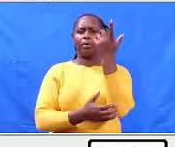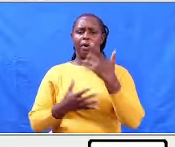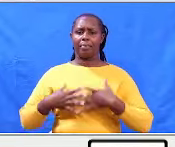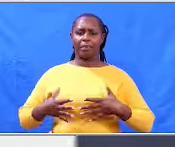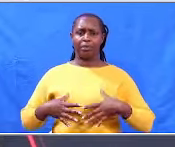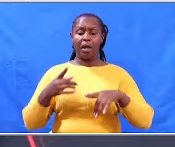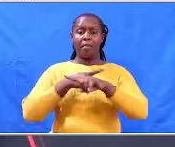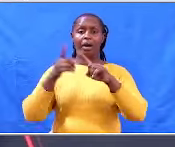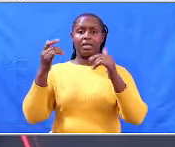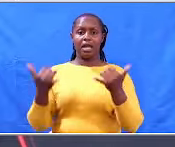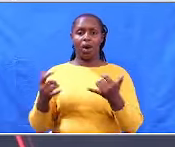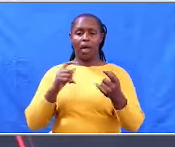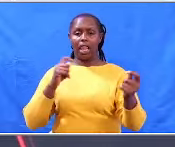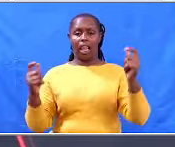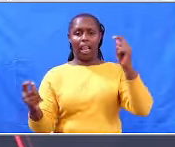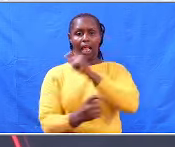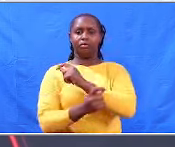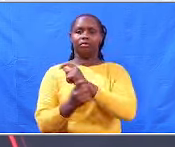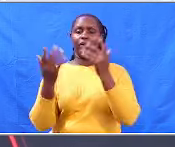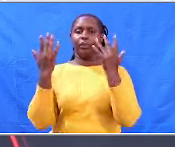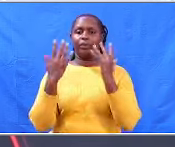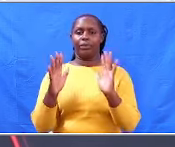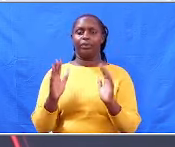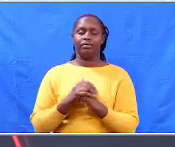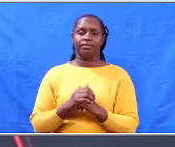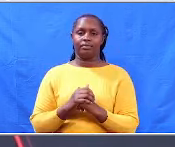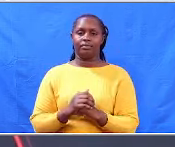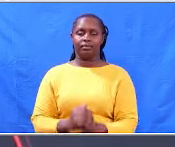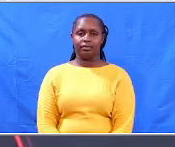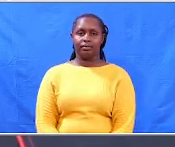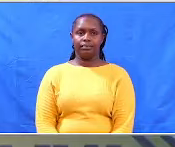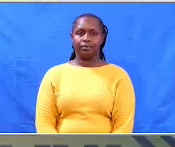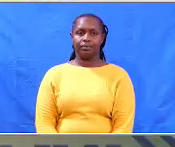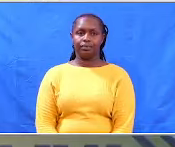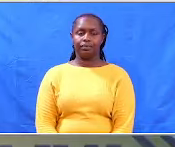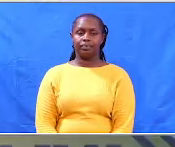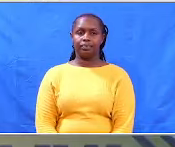kipindi cha miaka miwili mamlakani. Abdul Kamau, TV 47.